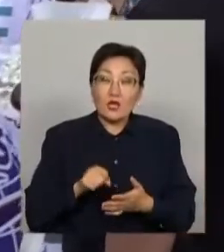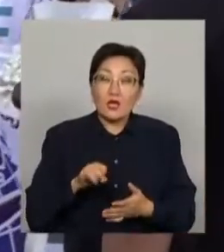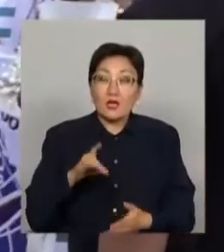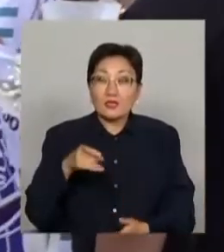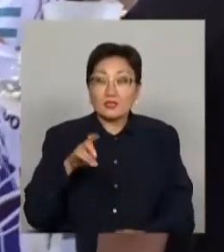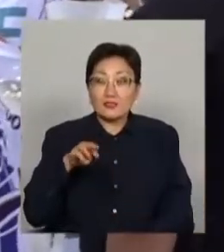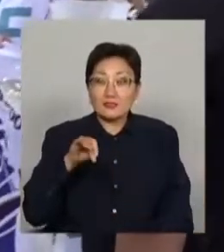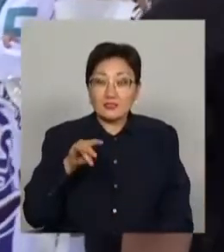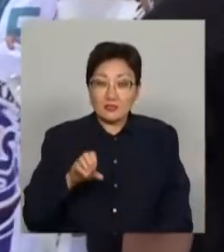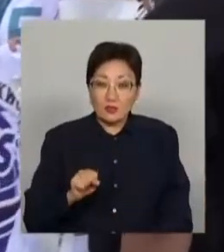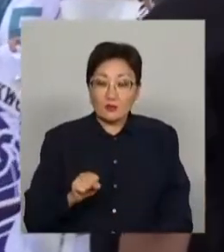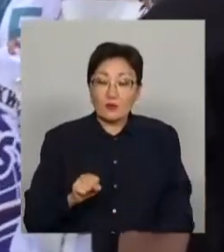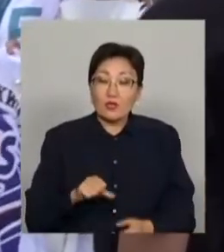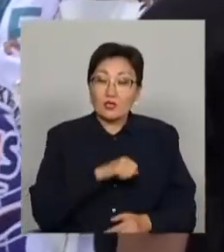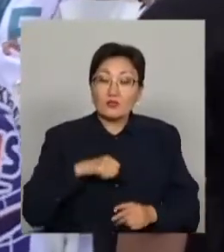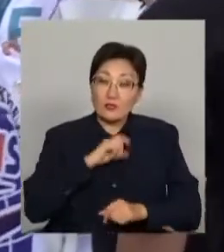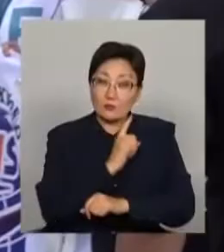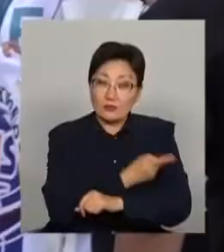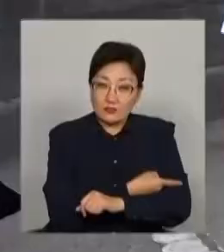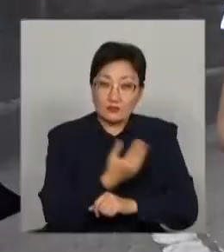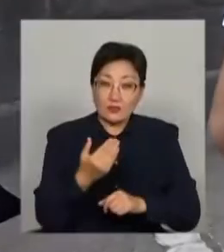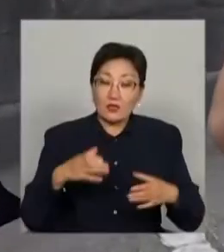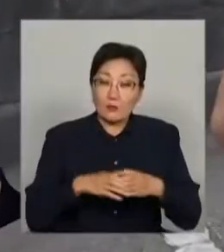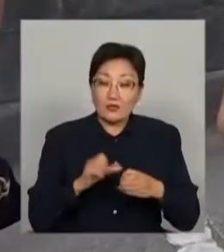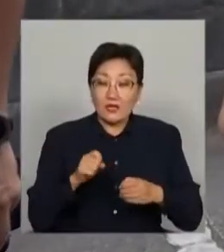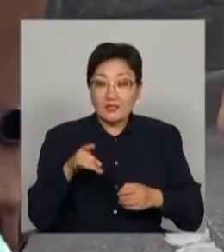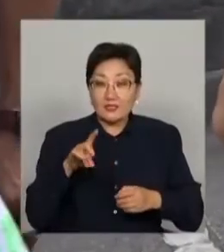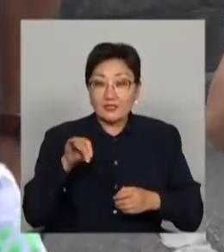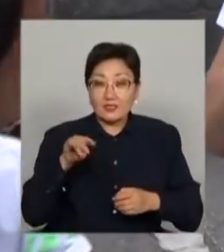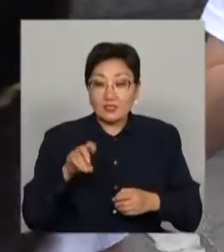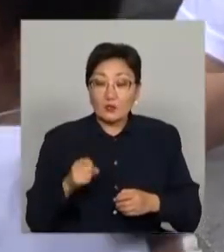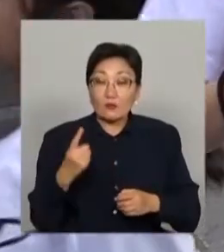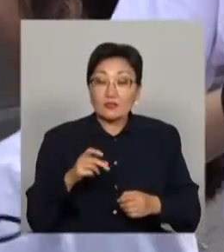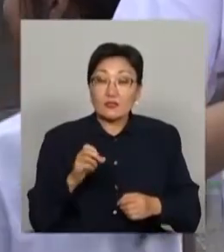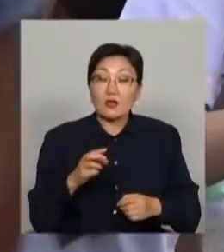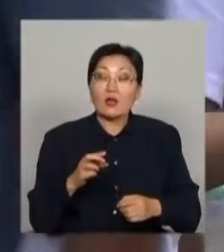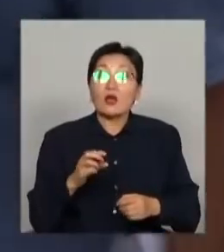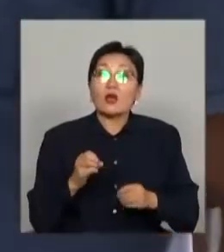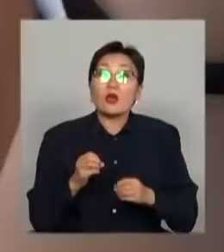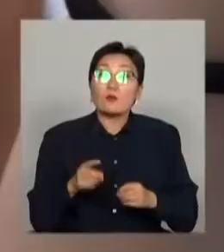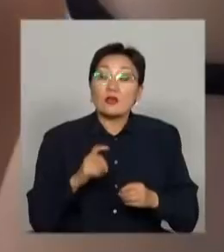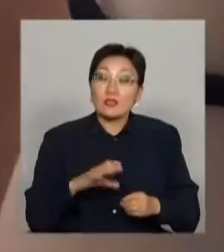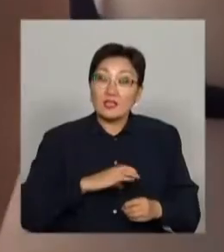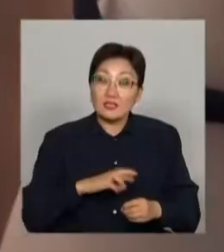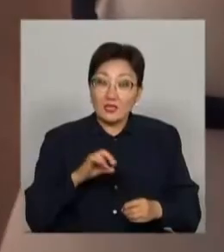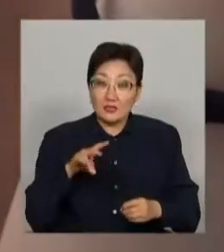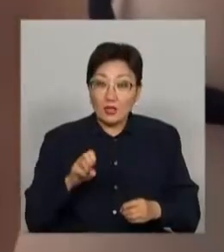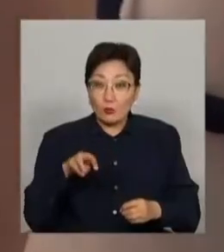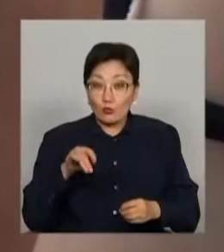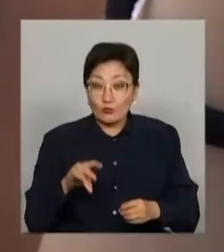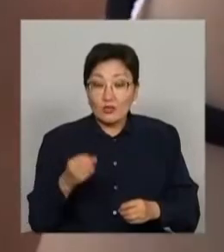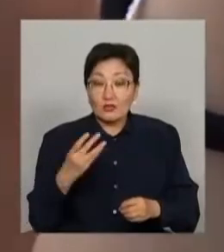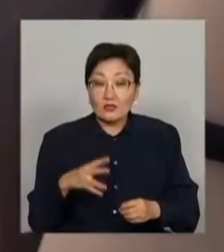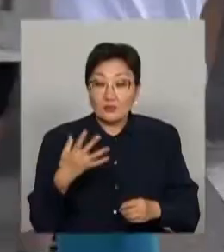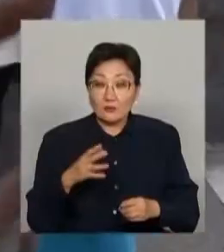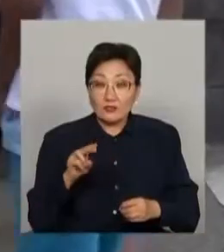командасы болған. Ол ең мықты результат Аргентинада болған. Ал құрама сапынан жалғыз алтында 15 жастағы Яна Мун еншіледі. Ол 45